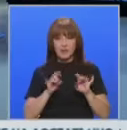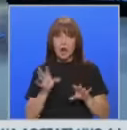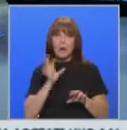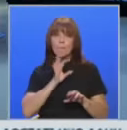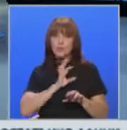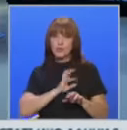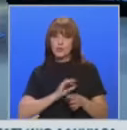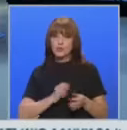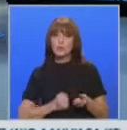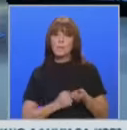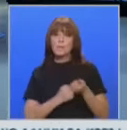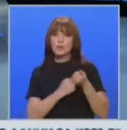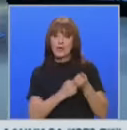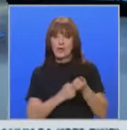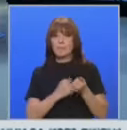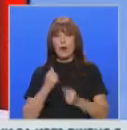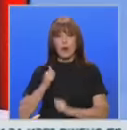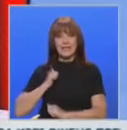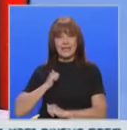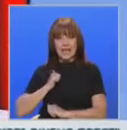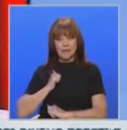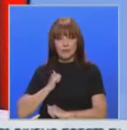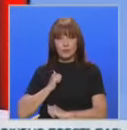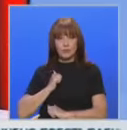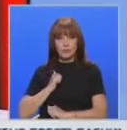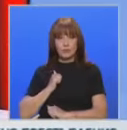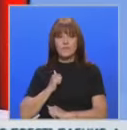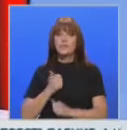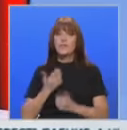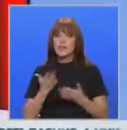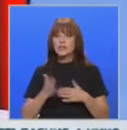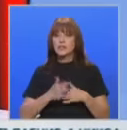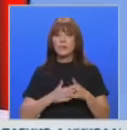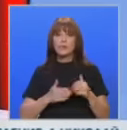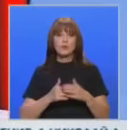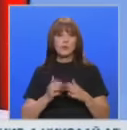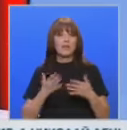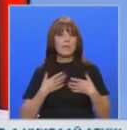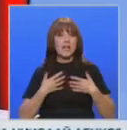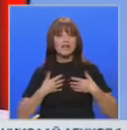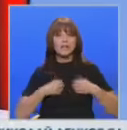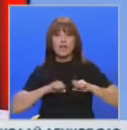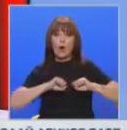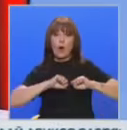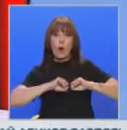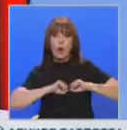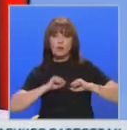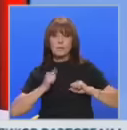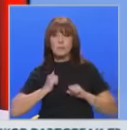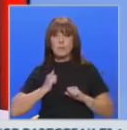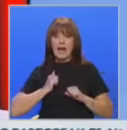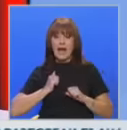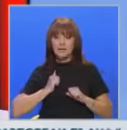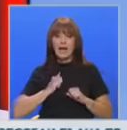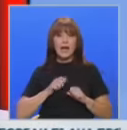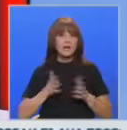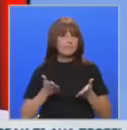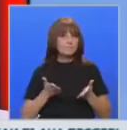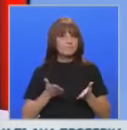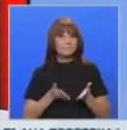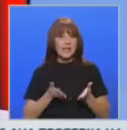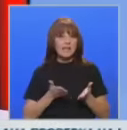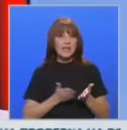сме подкрепа от НАТО и съответно си подготвяме и нашата отбрана по бреговете, защото в тези времена